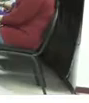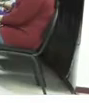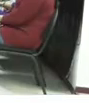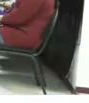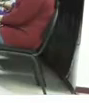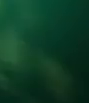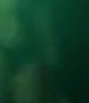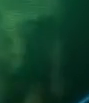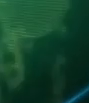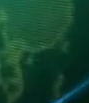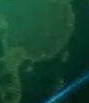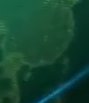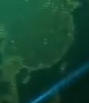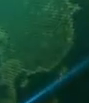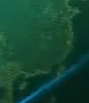Акпарат.